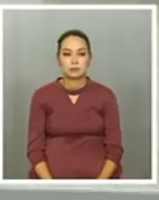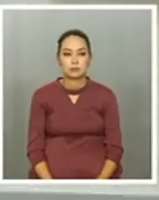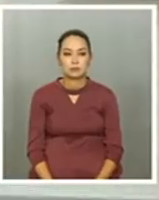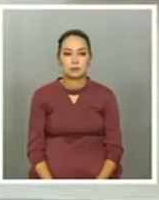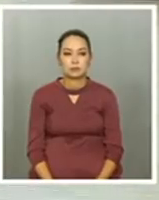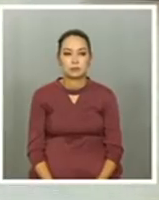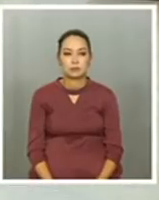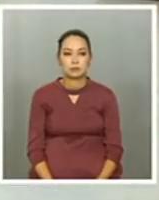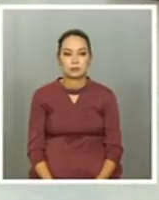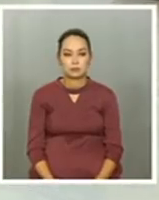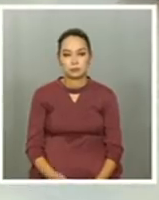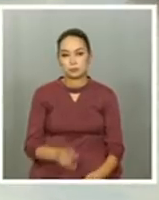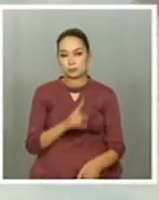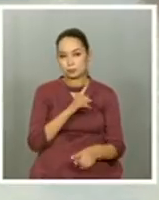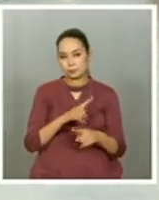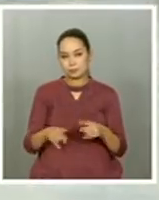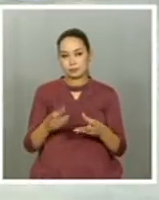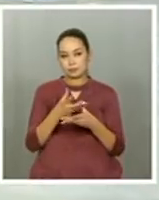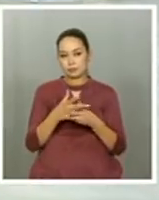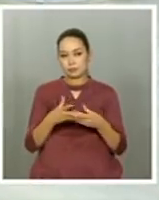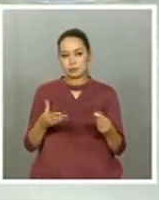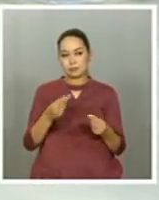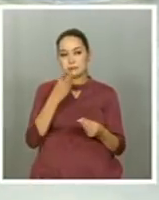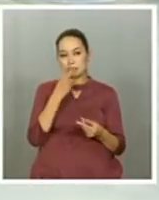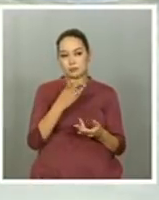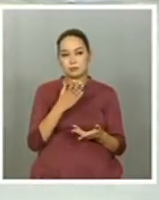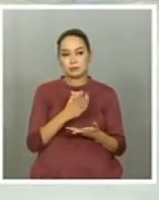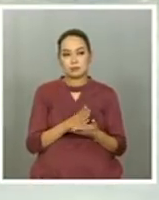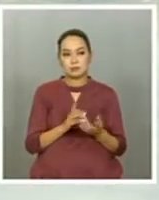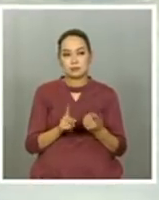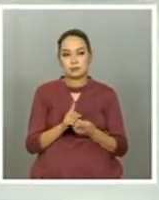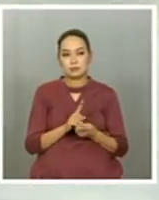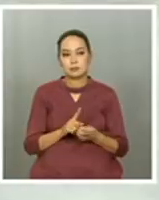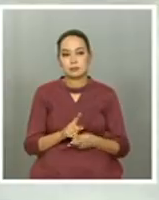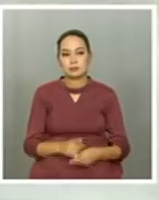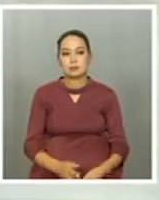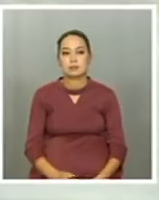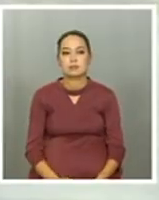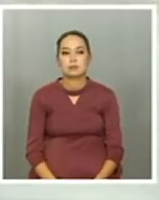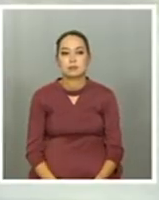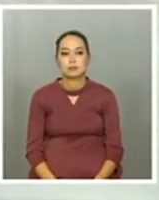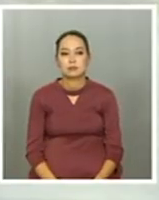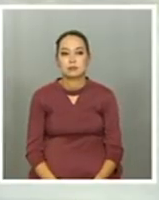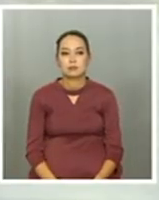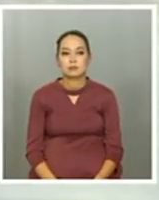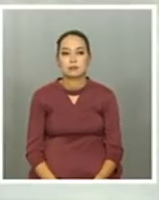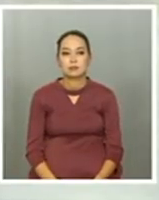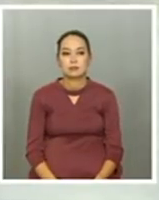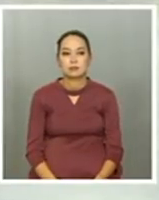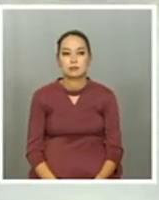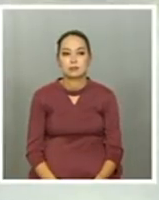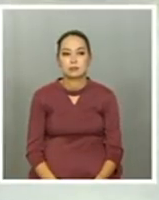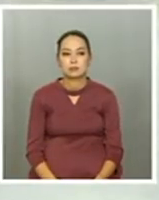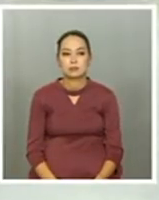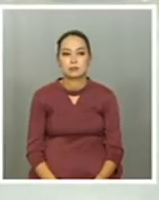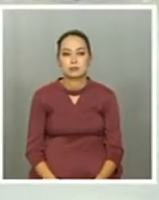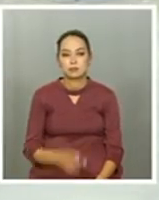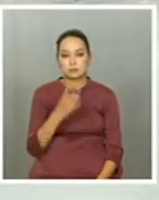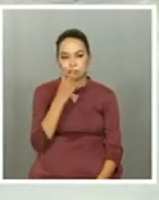тез әрекеттеседі және бірден сілті түзіледі. Ол тәжірибеден көрініп тұр.